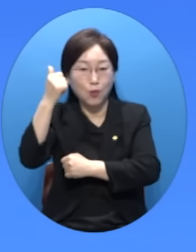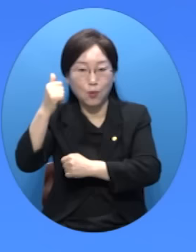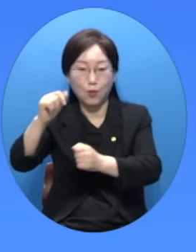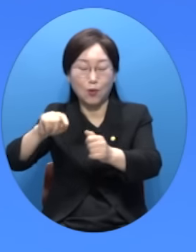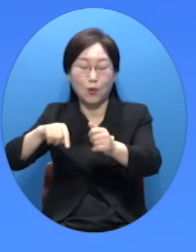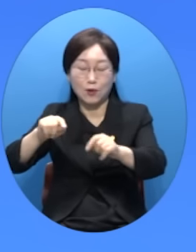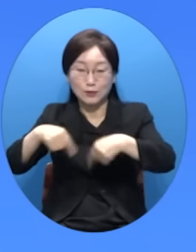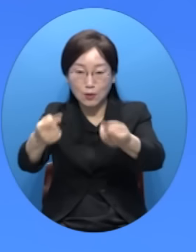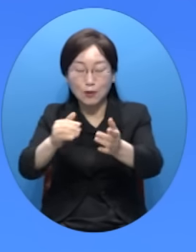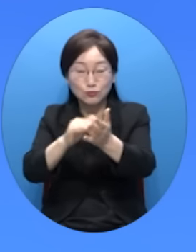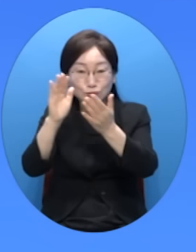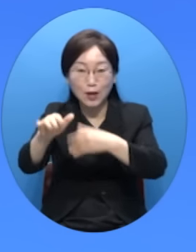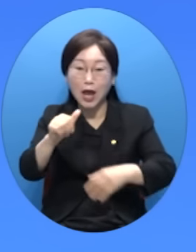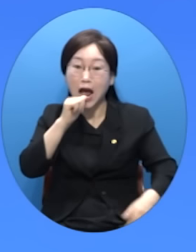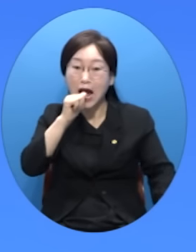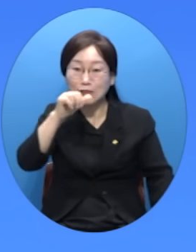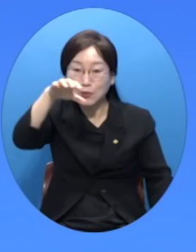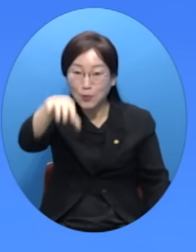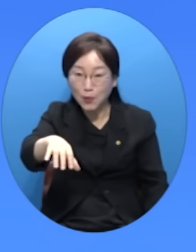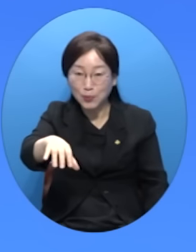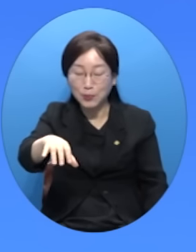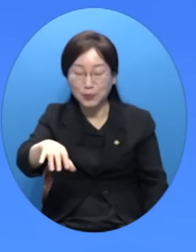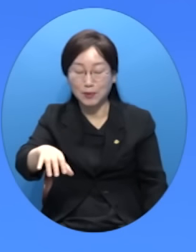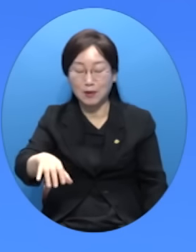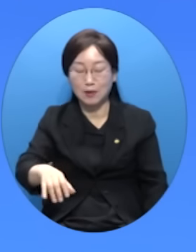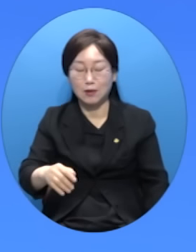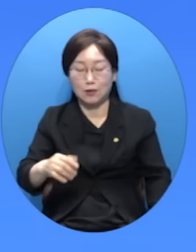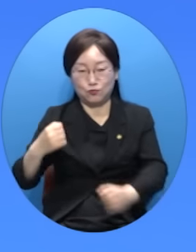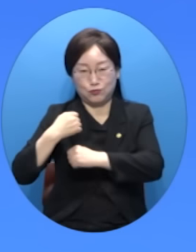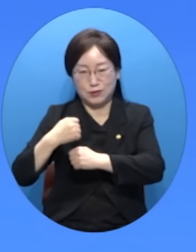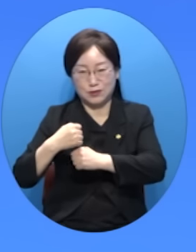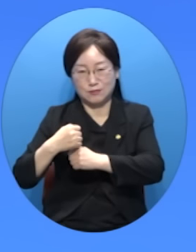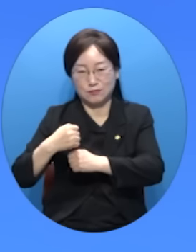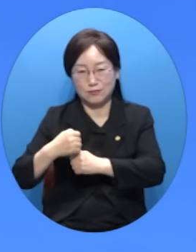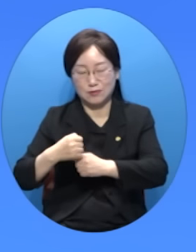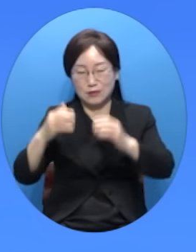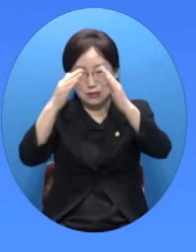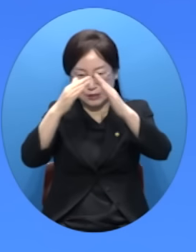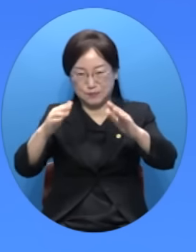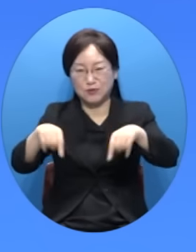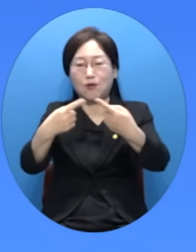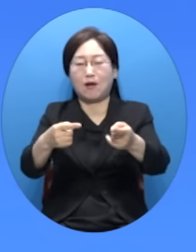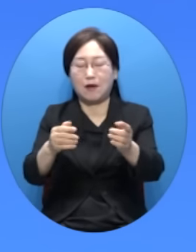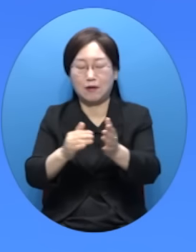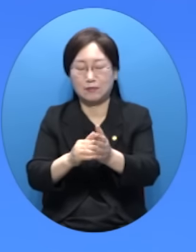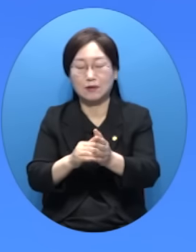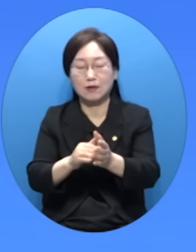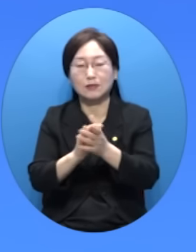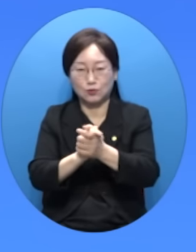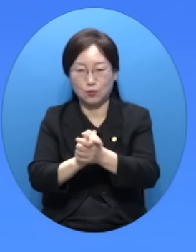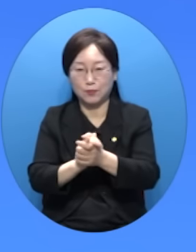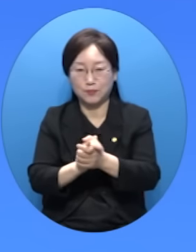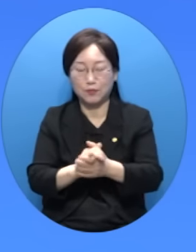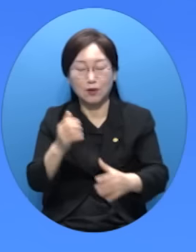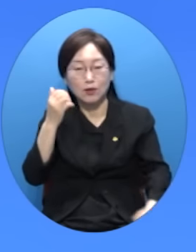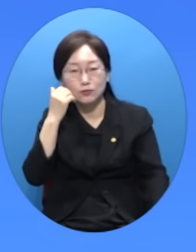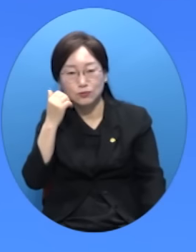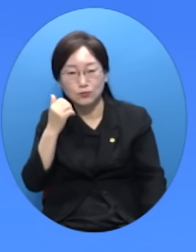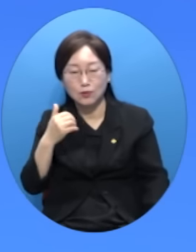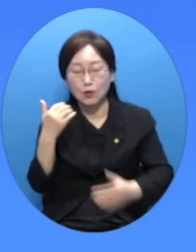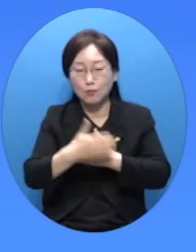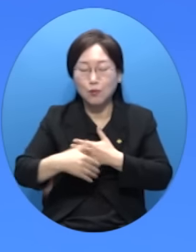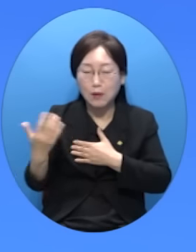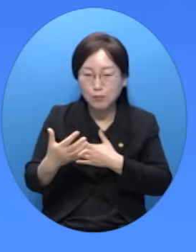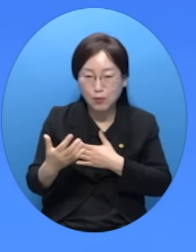군 관사에서 지내면서 하나님께 엎드려 기도합니다. 일가 친척이 하나도 없는 부산에서 목회할 때, 몸이 아파서 몇 달씩